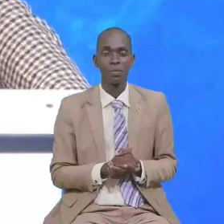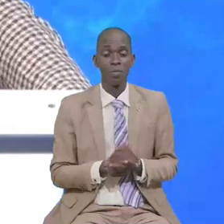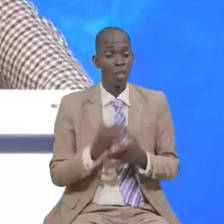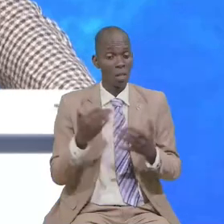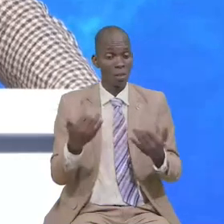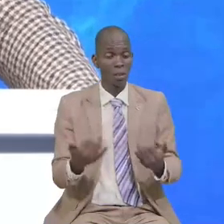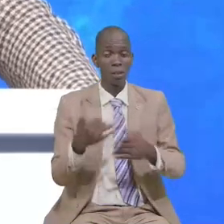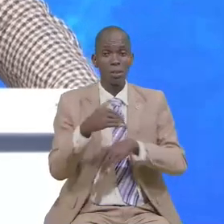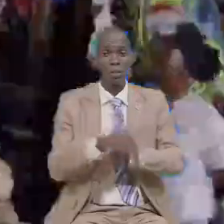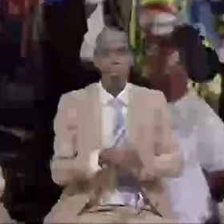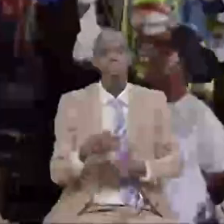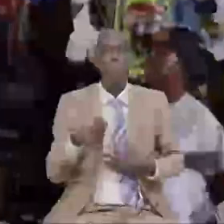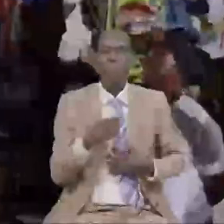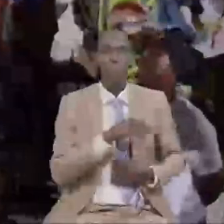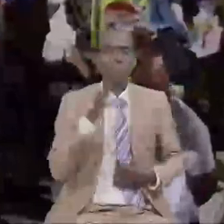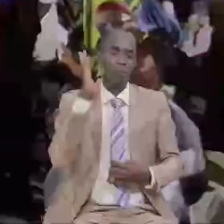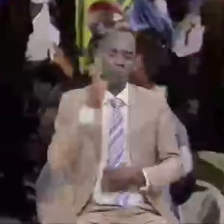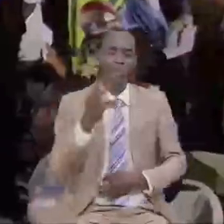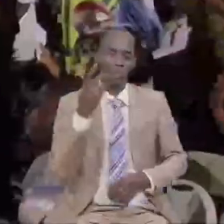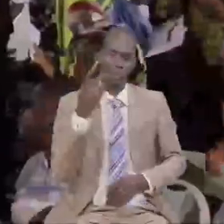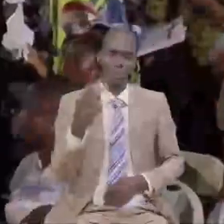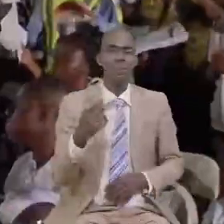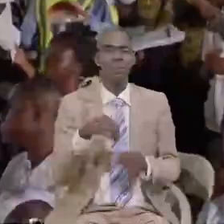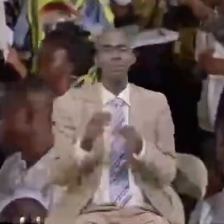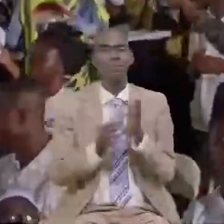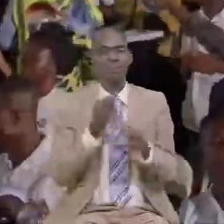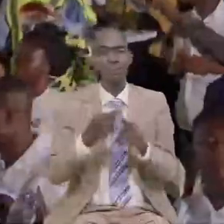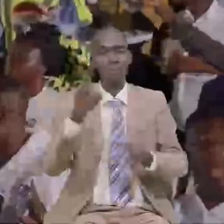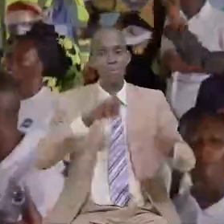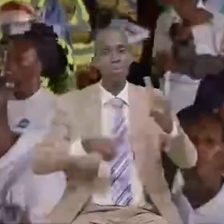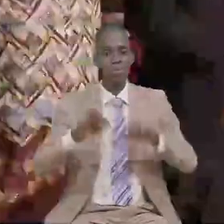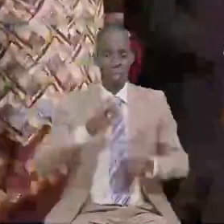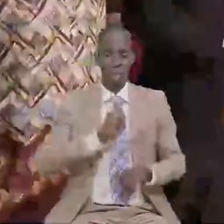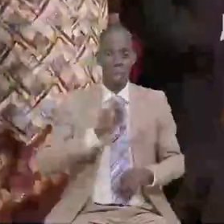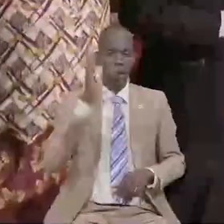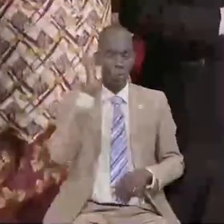Ce soir, nous verrons. Je verrai.